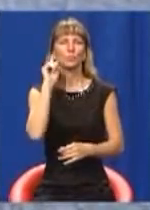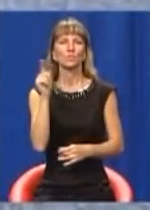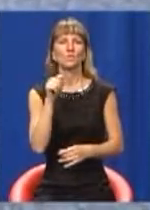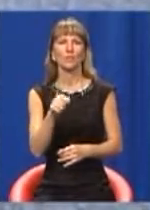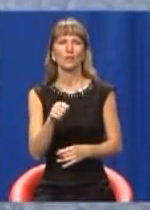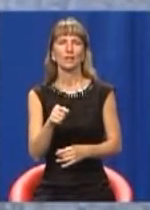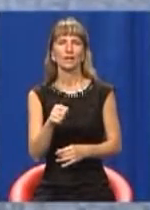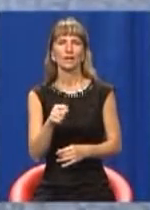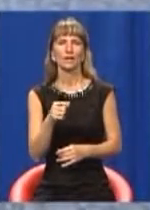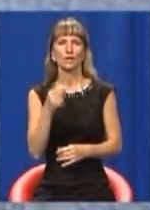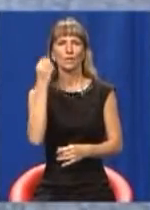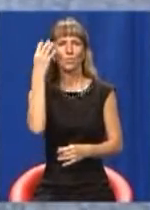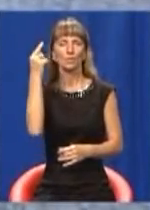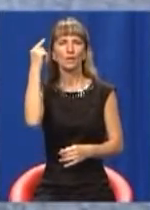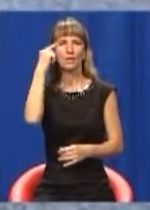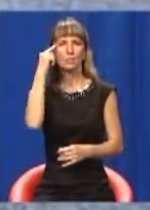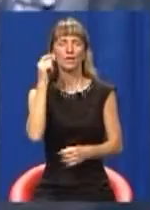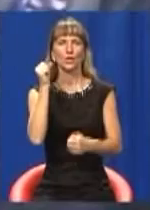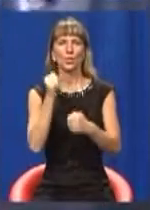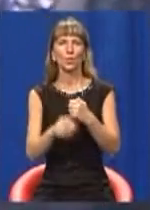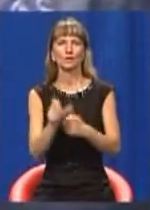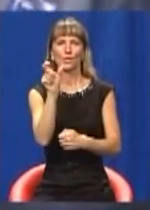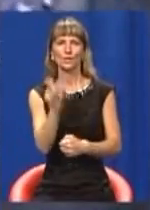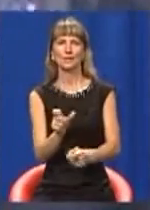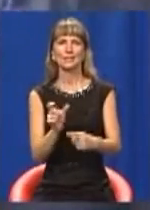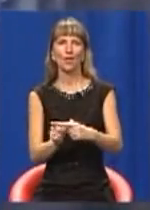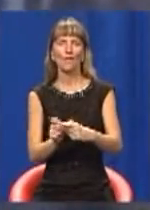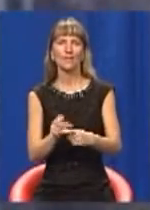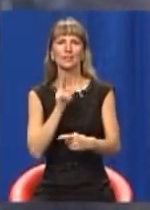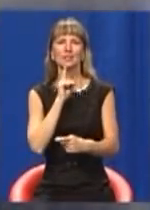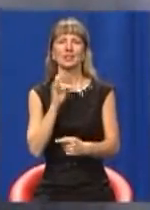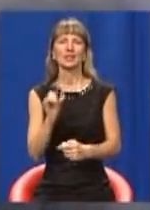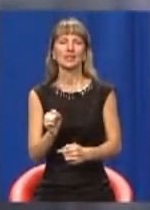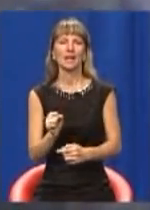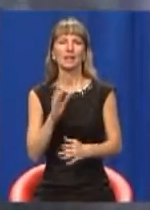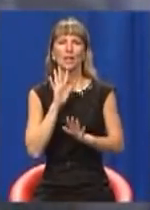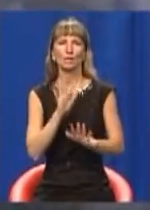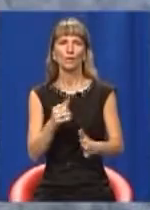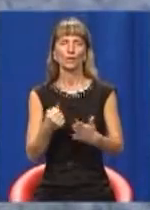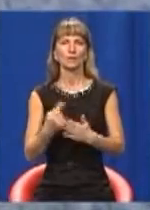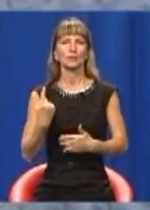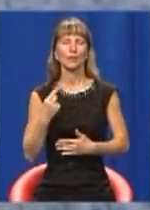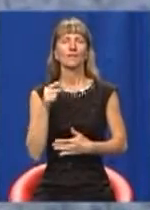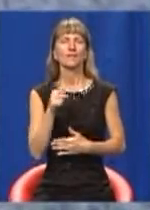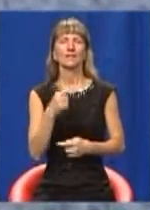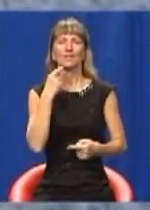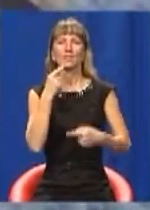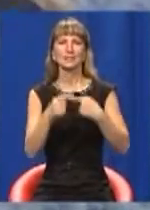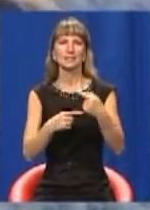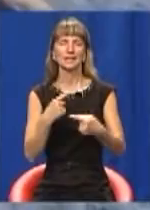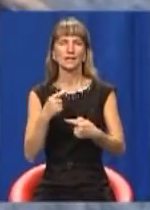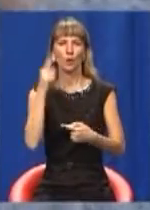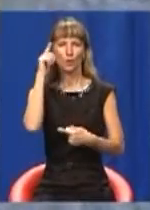вони ловлять і розуміють буквально кожне людське слово. Незважаючи на нелюбов до самотності, вони завжди